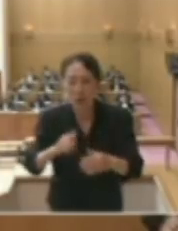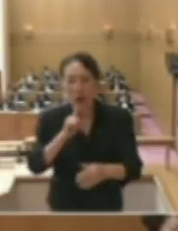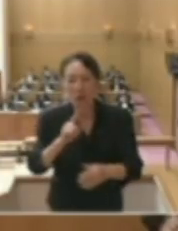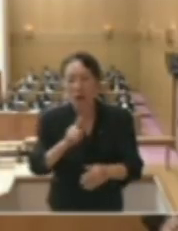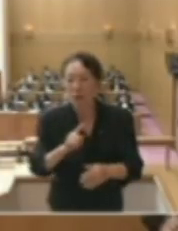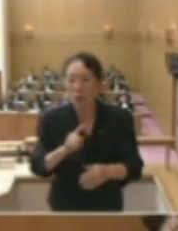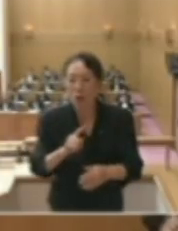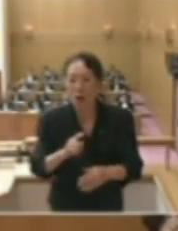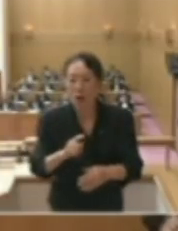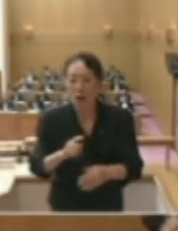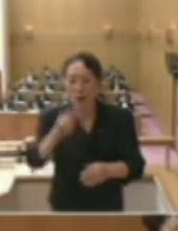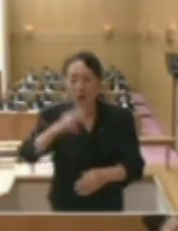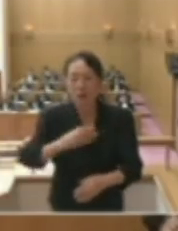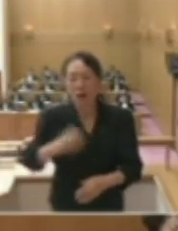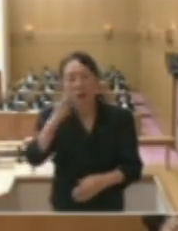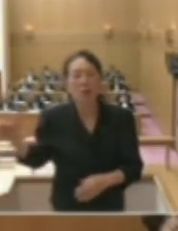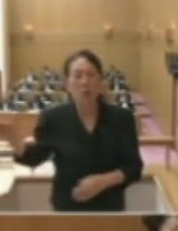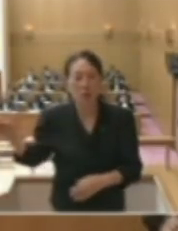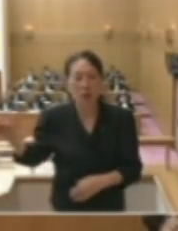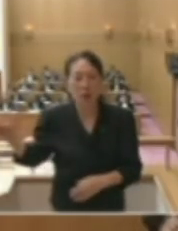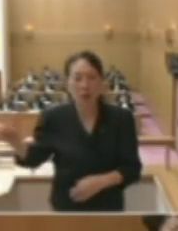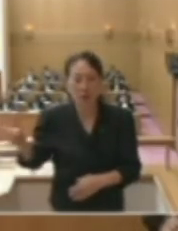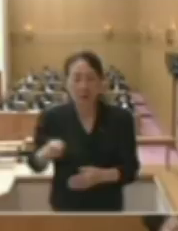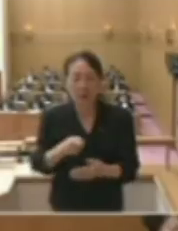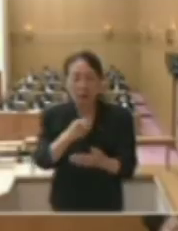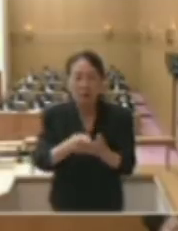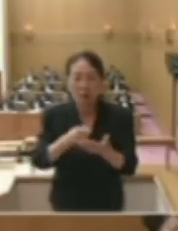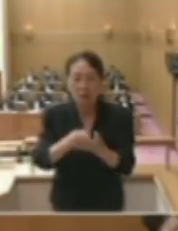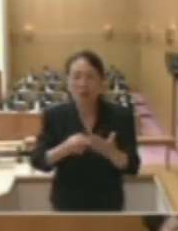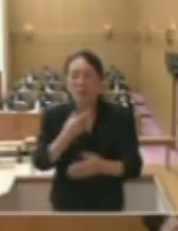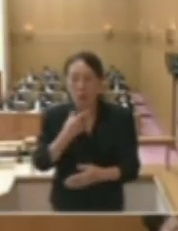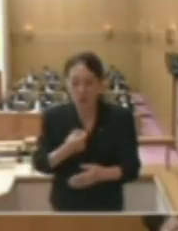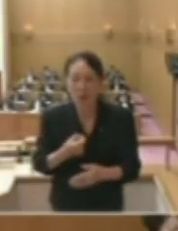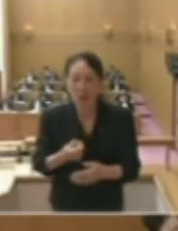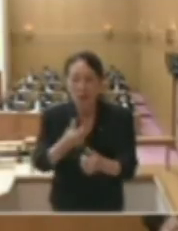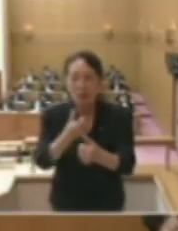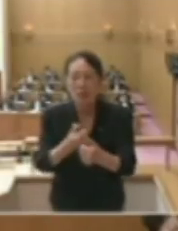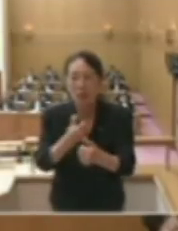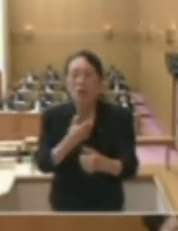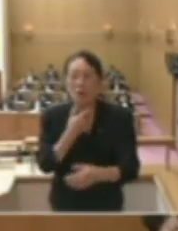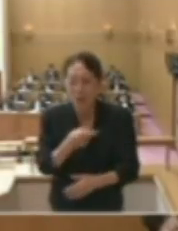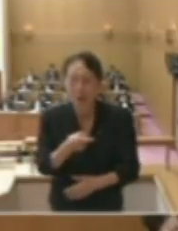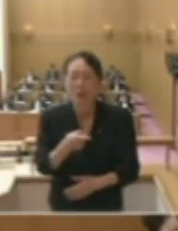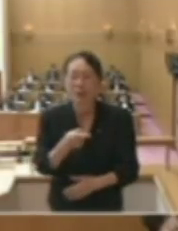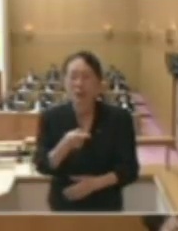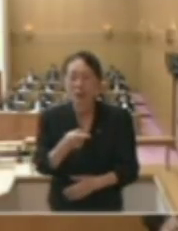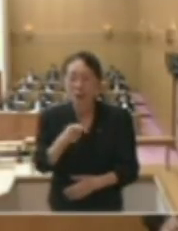をできません。訂正をさせてください。そして謝罪をさせてください。そうし